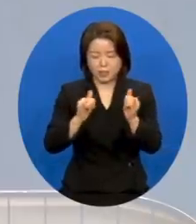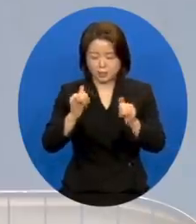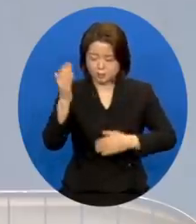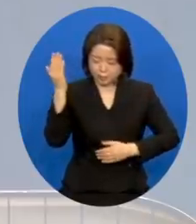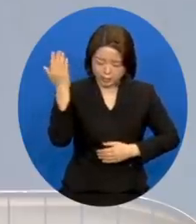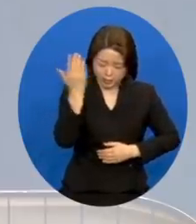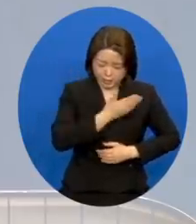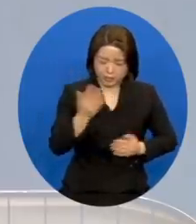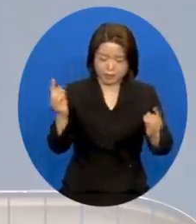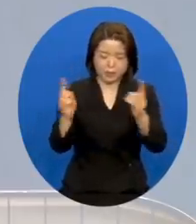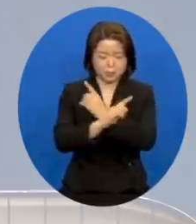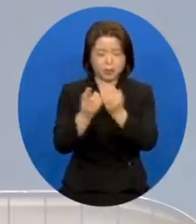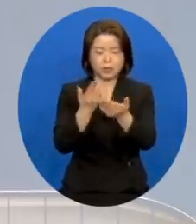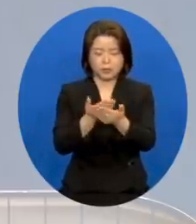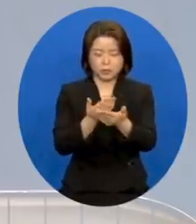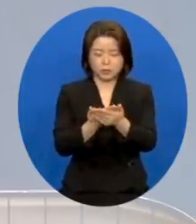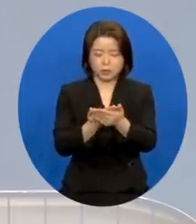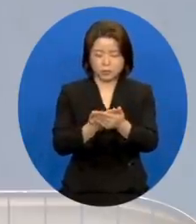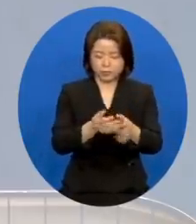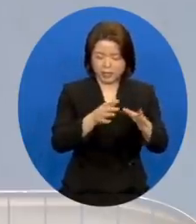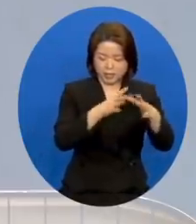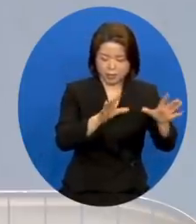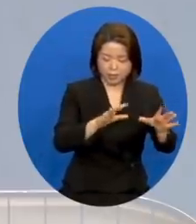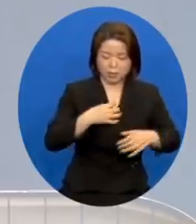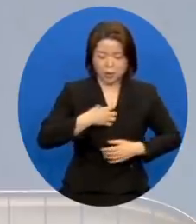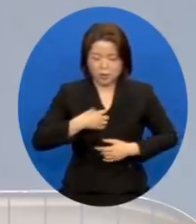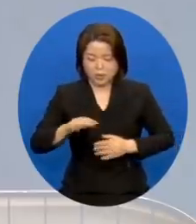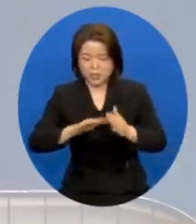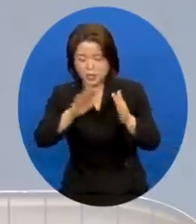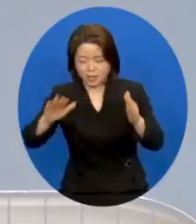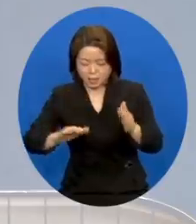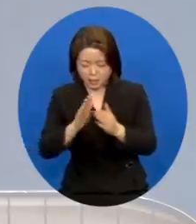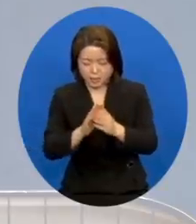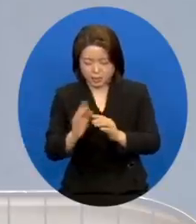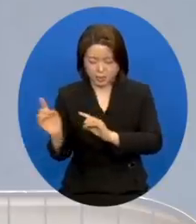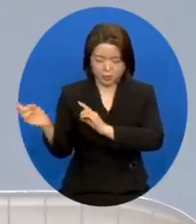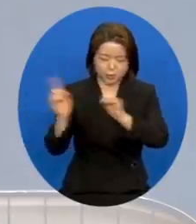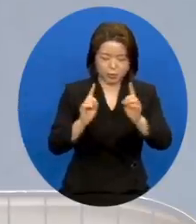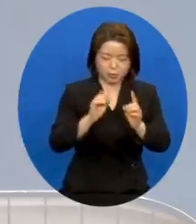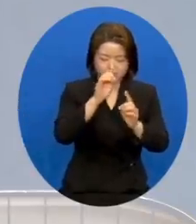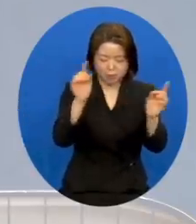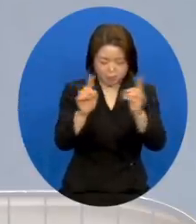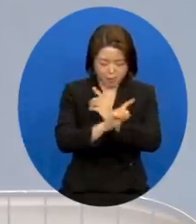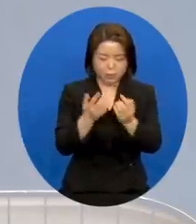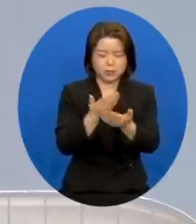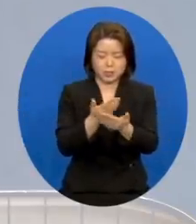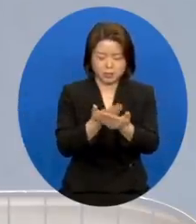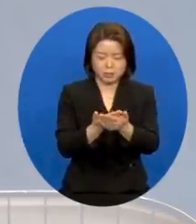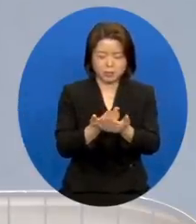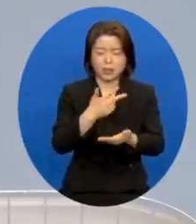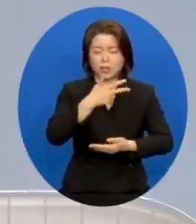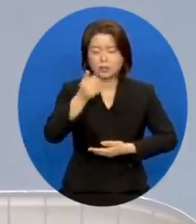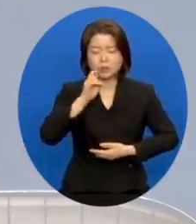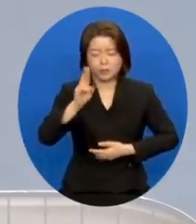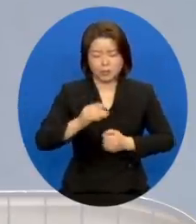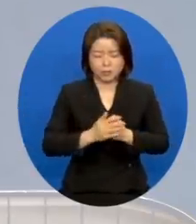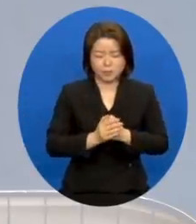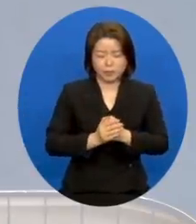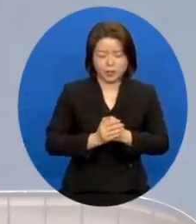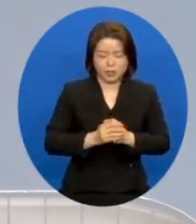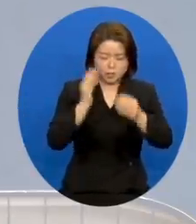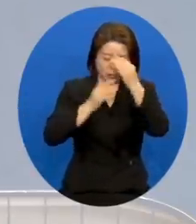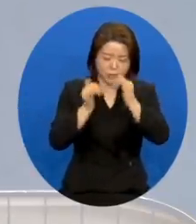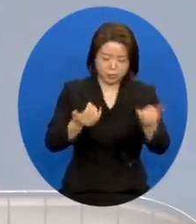고쳐주시고 깨어진 가정 위기의 가정이 회복되고 치유 되게 하시고 주여 성도들이 기업